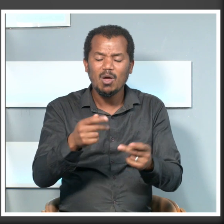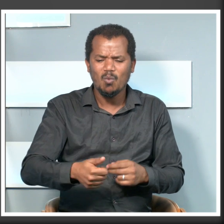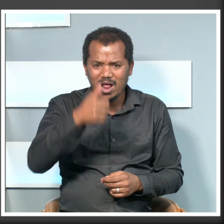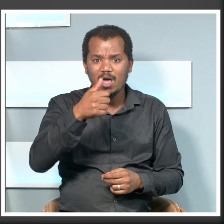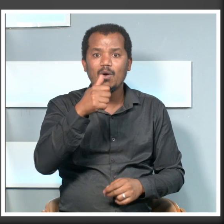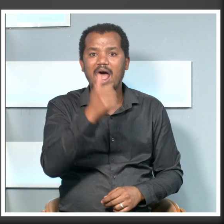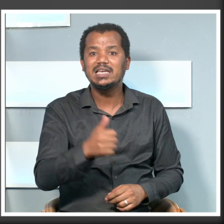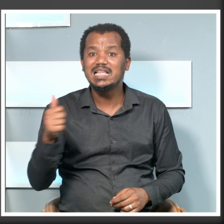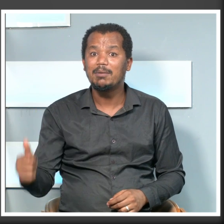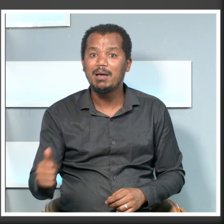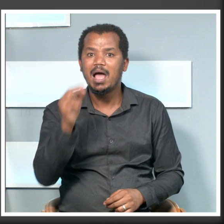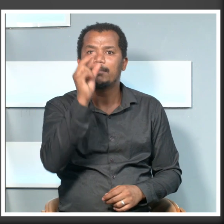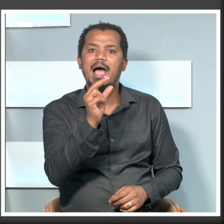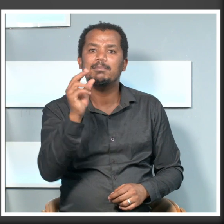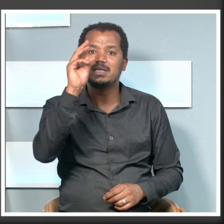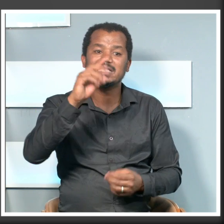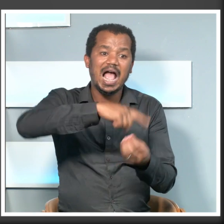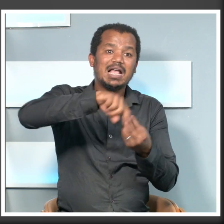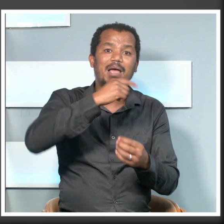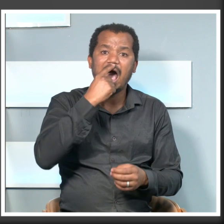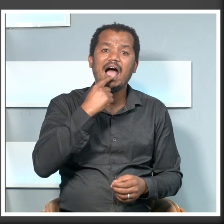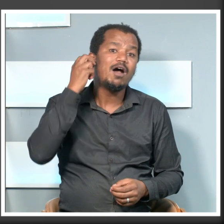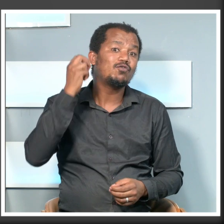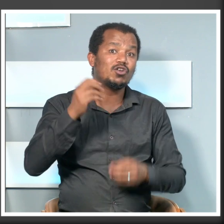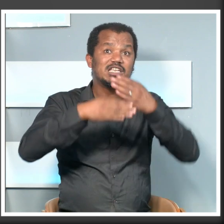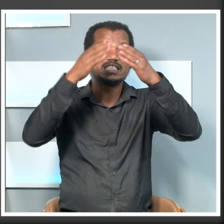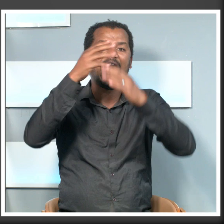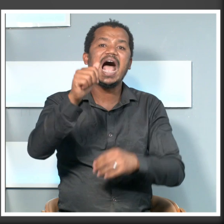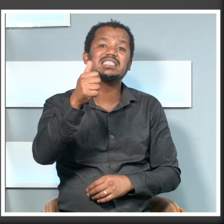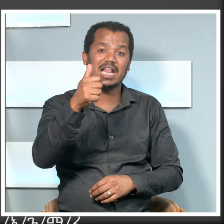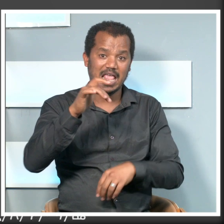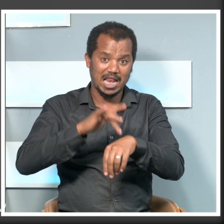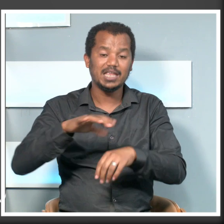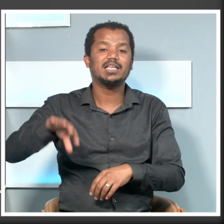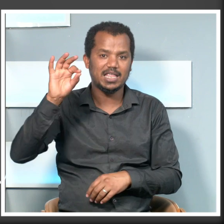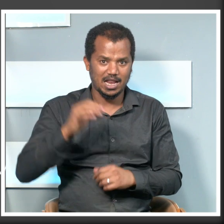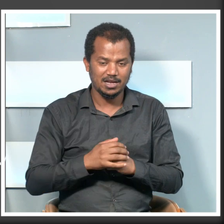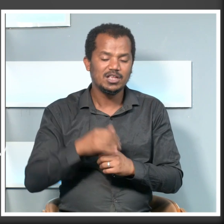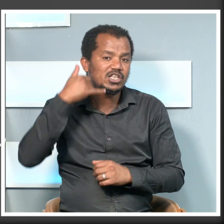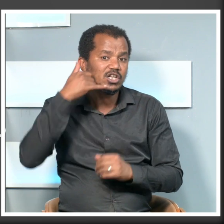ዋናው ስቱዲዮ አዲስ አበባ ባንክ ሶፍትዌር አፕሊኬሽን አስተናግዳለሁ።